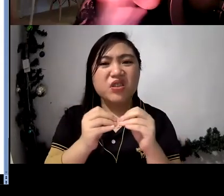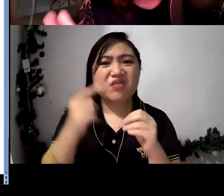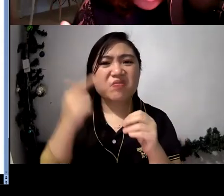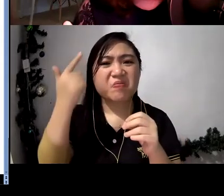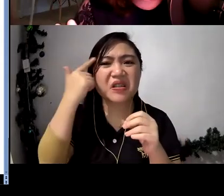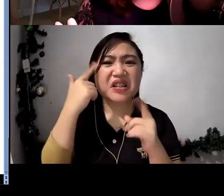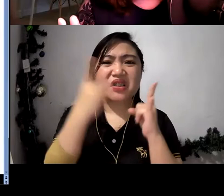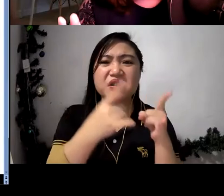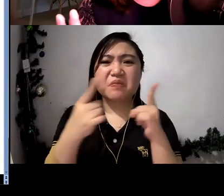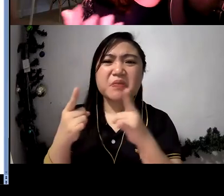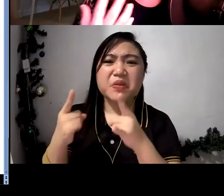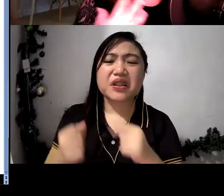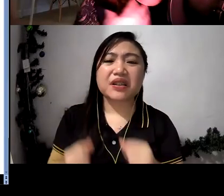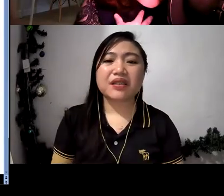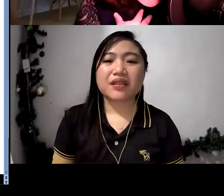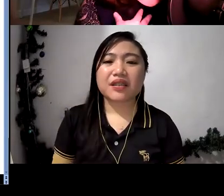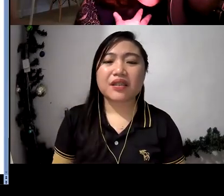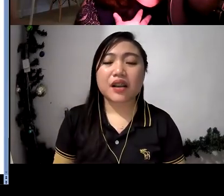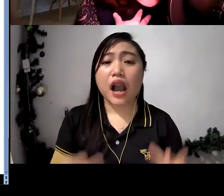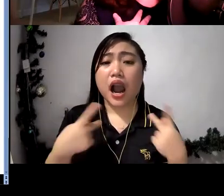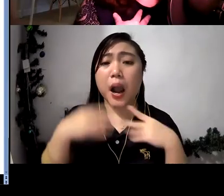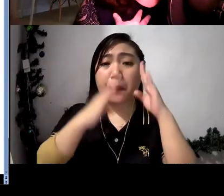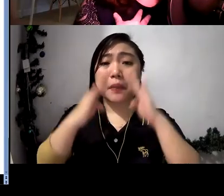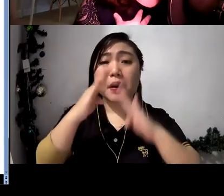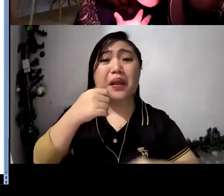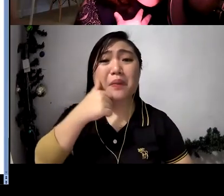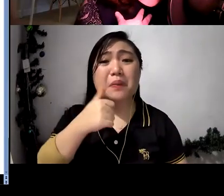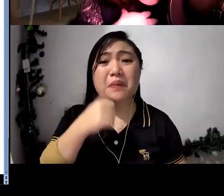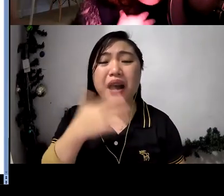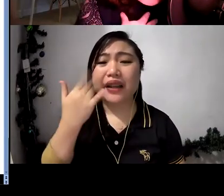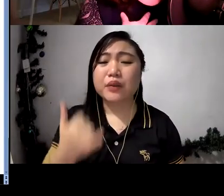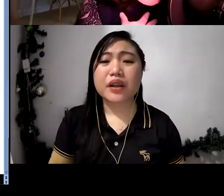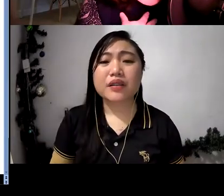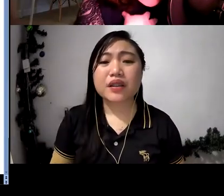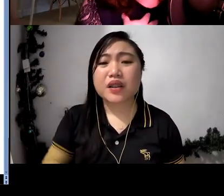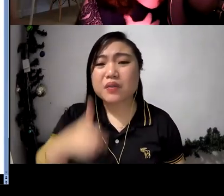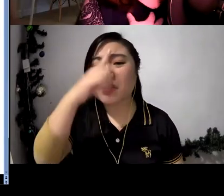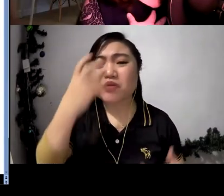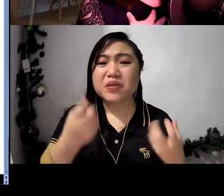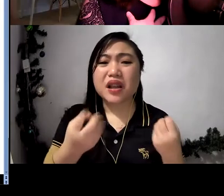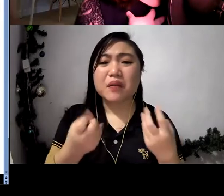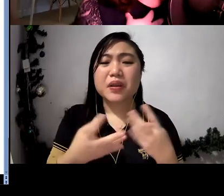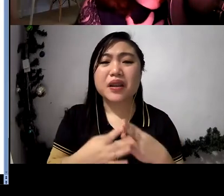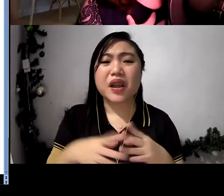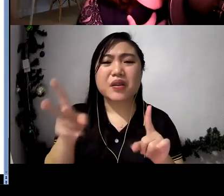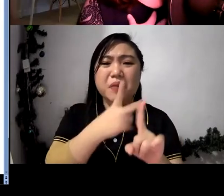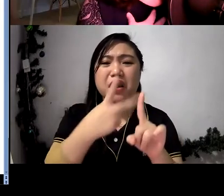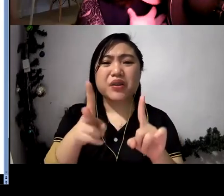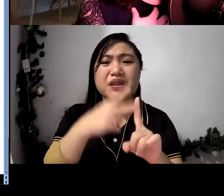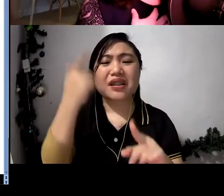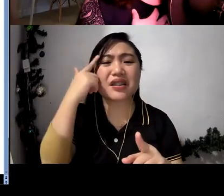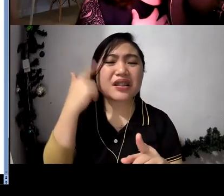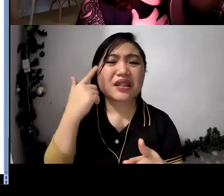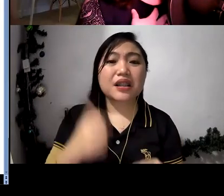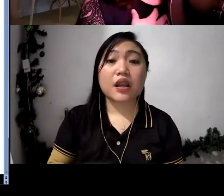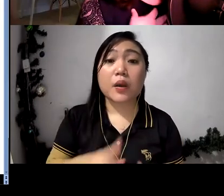sa babae at lalaki, merong problem ang mga babae, no? May mga karanasan sila sa gender-based violence na matitindi. Pero